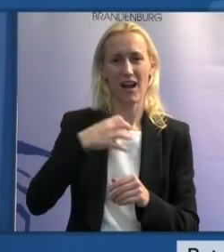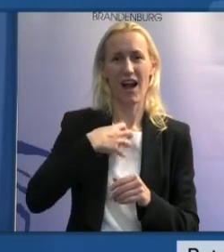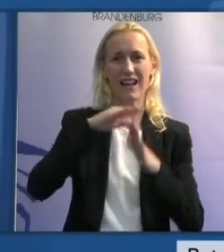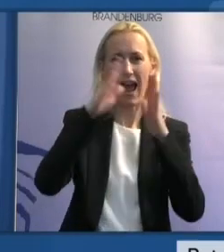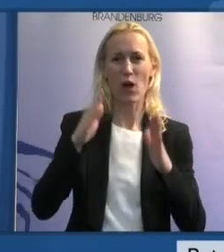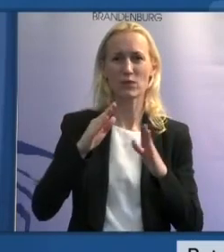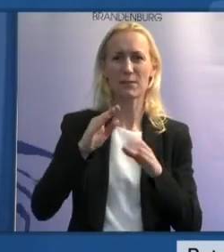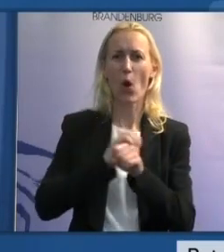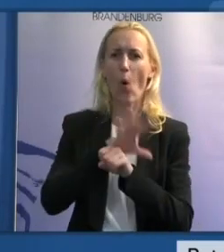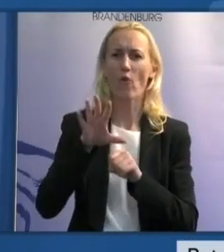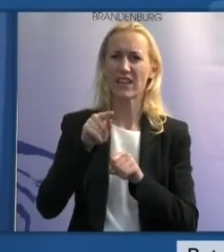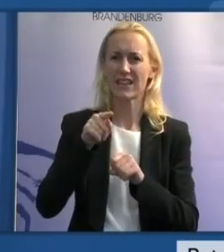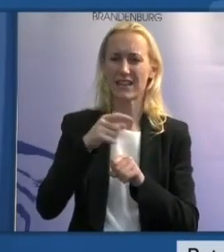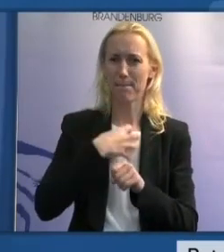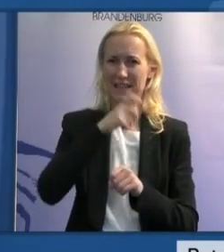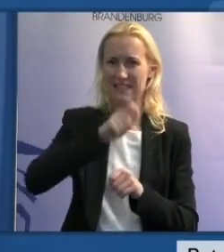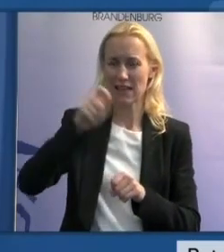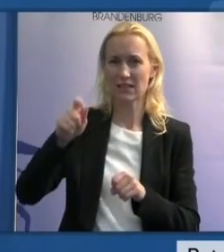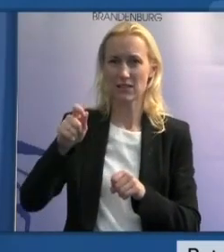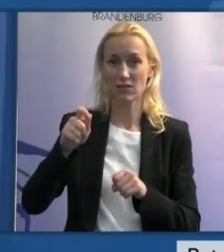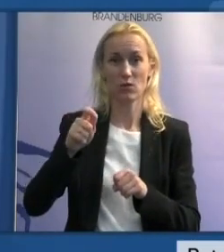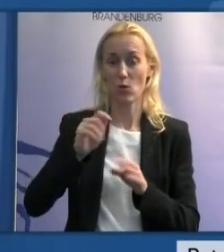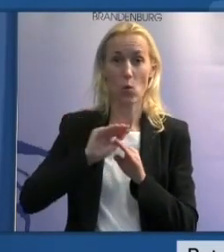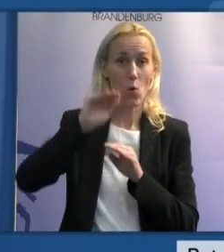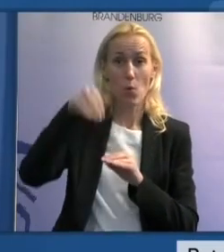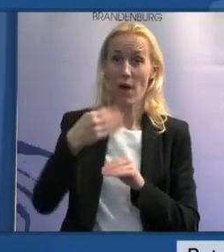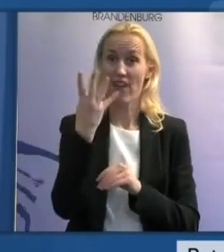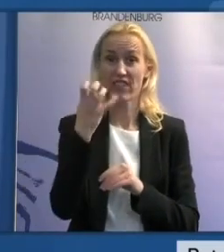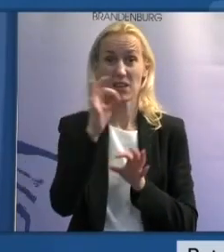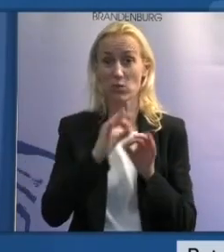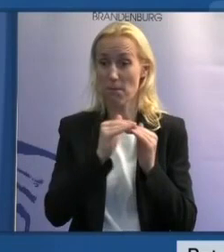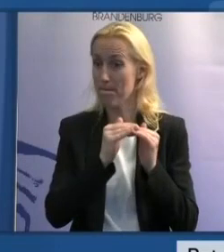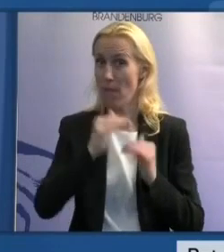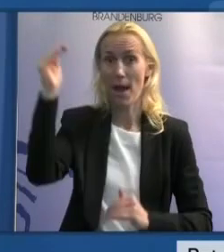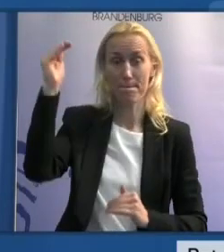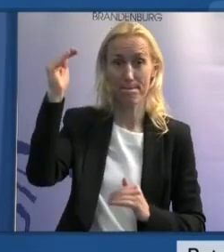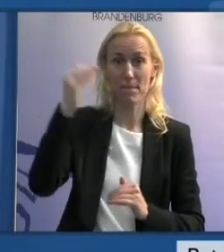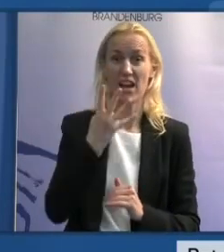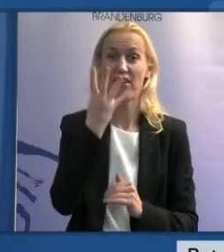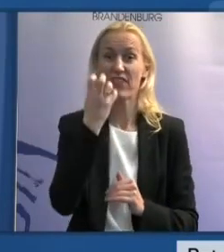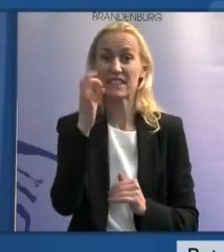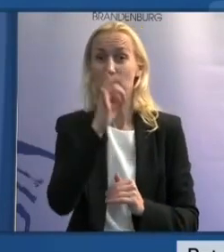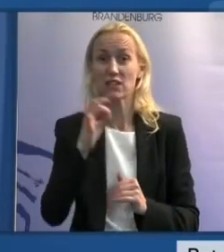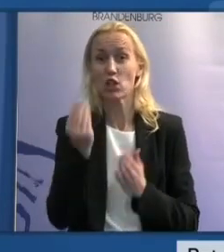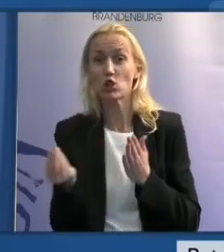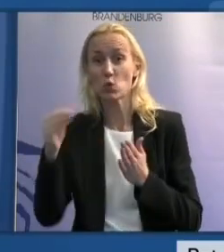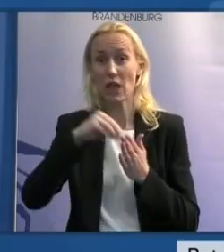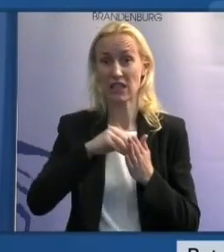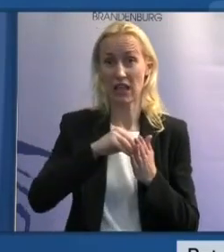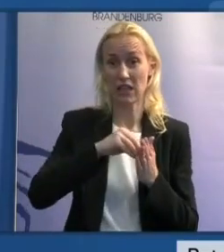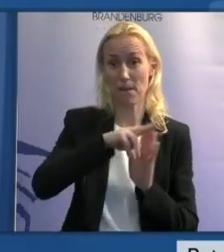mit Covid-Patienten, die ist um mehr als 40% gestiegen. 40% zusätzliche